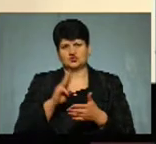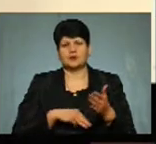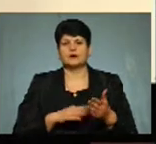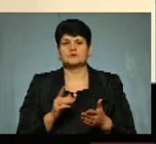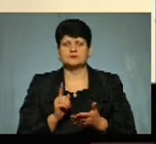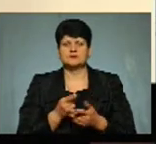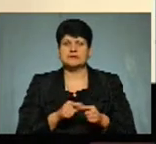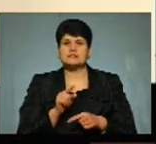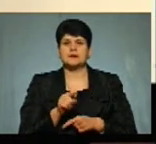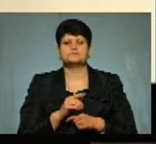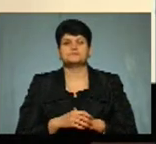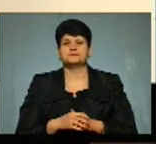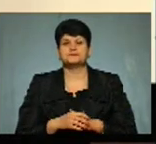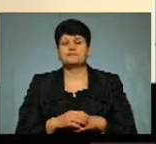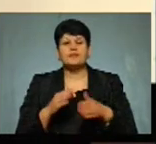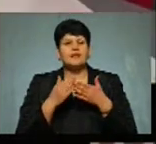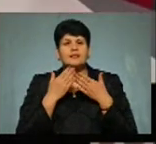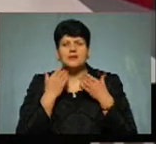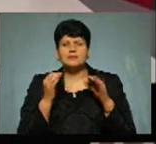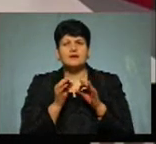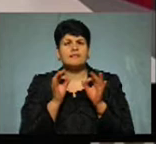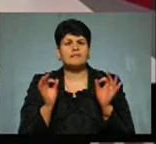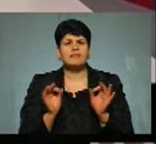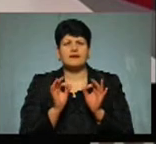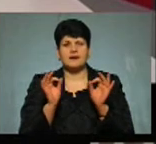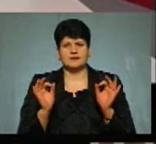за це. Немає абсолютно ніяких